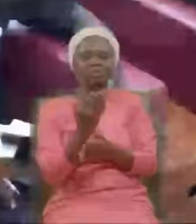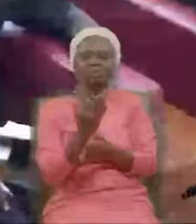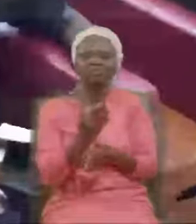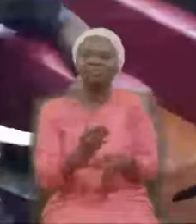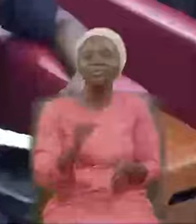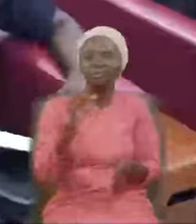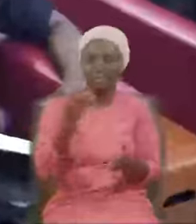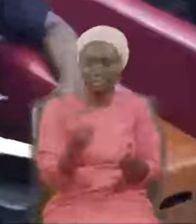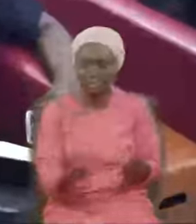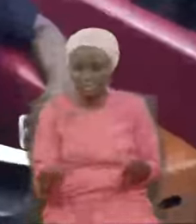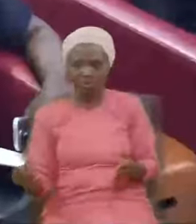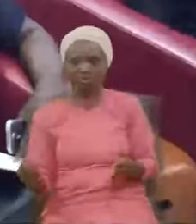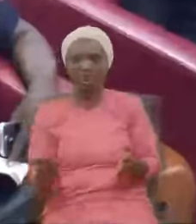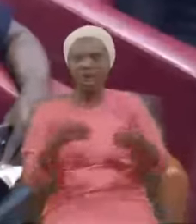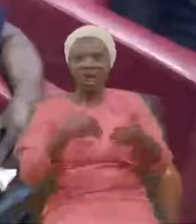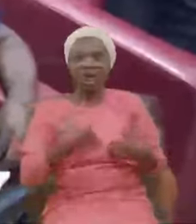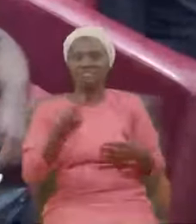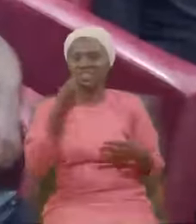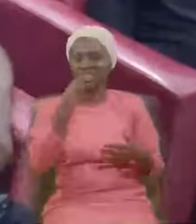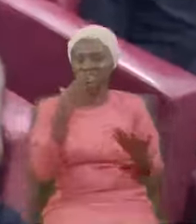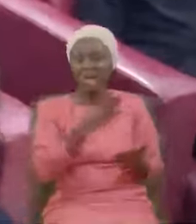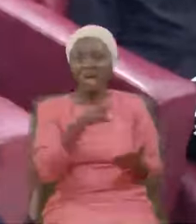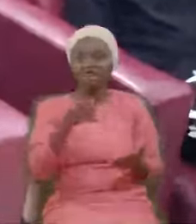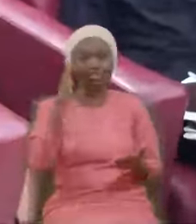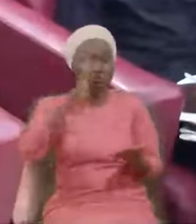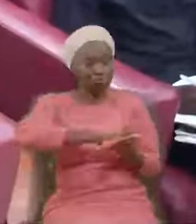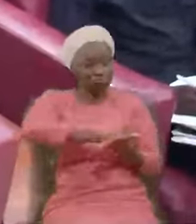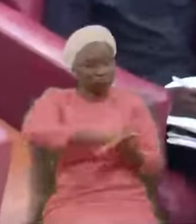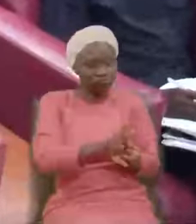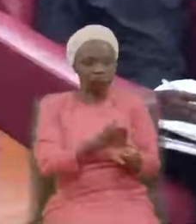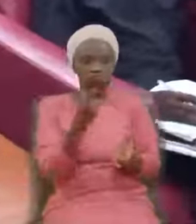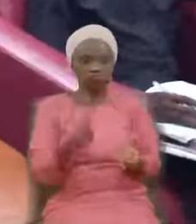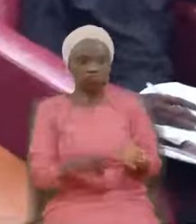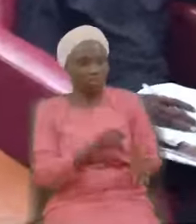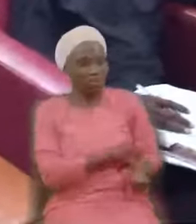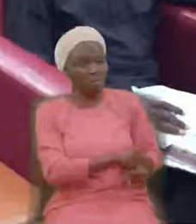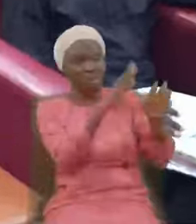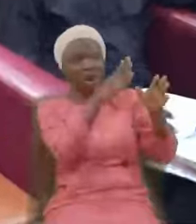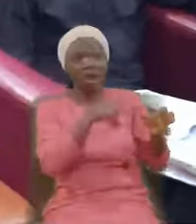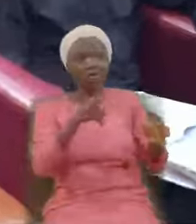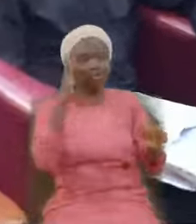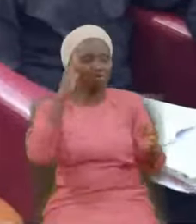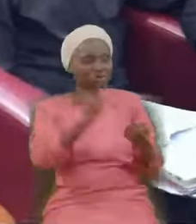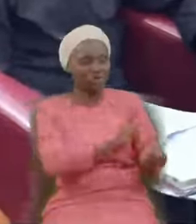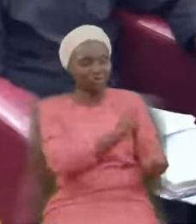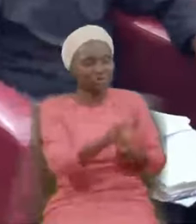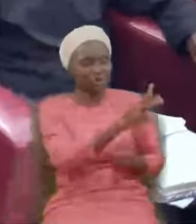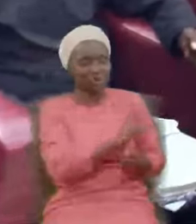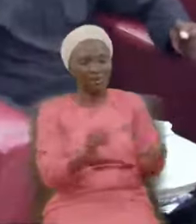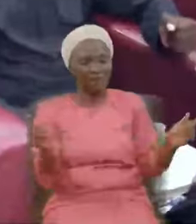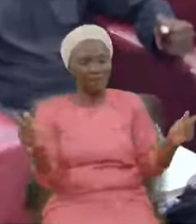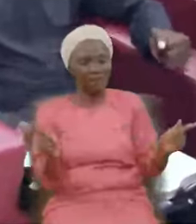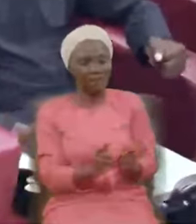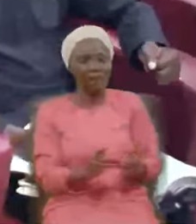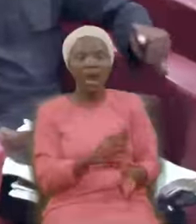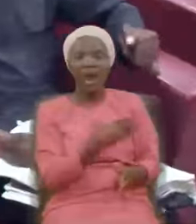pointes. Tu écraseras, tu broyeras les montagnes, et tu rendras